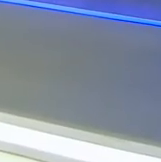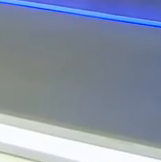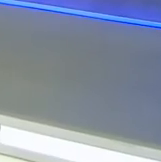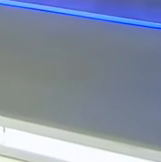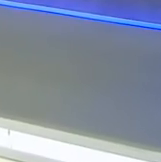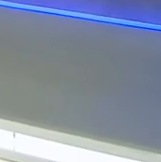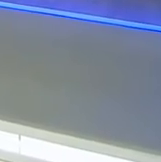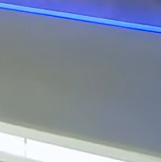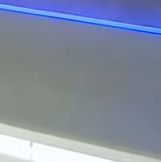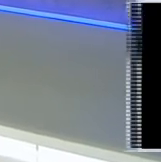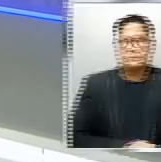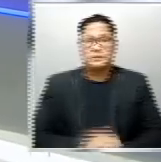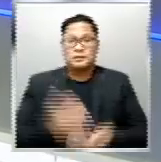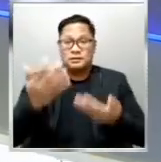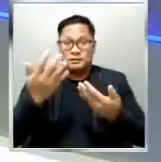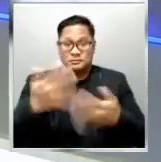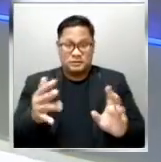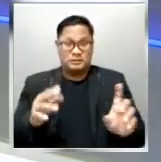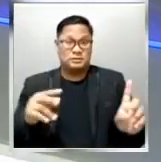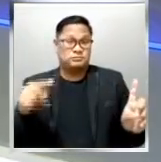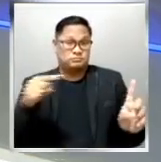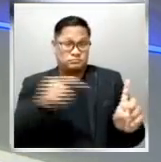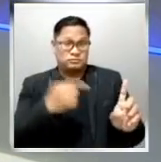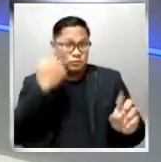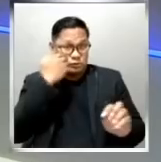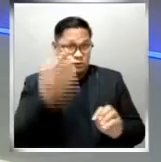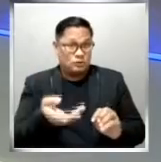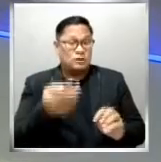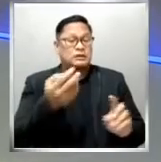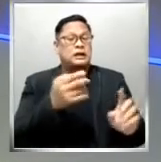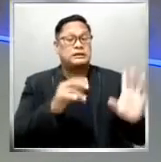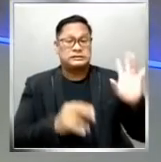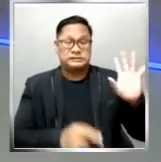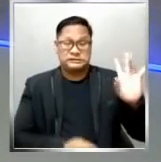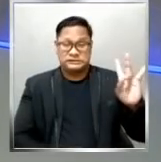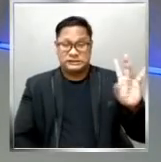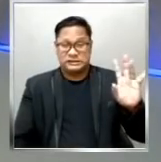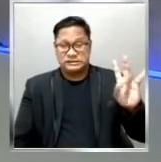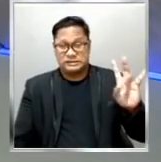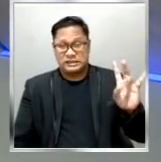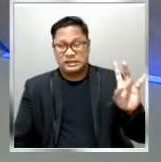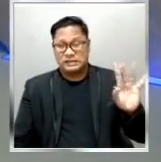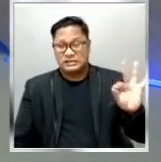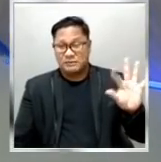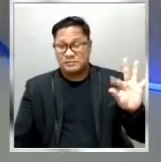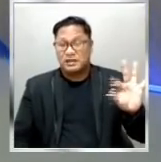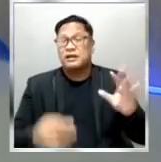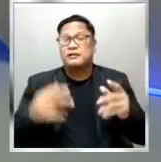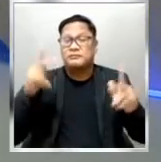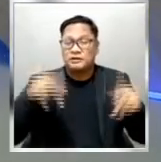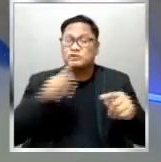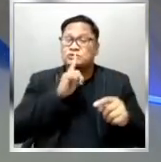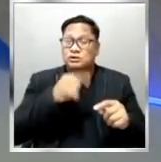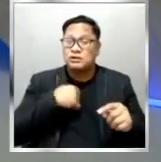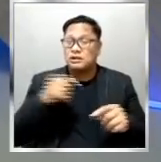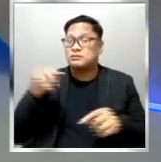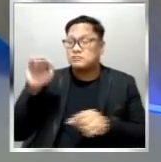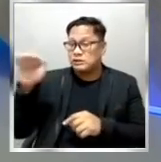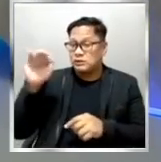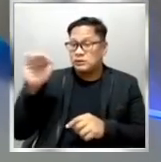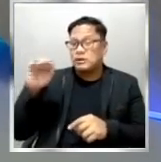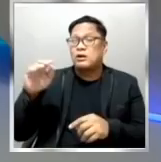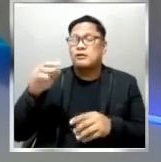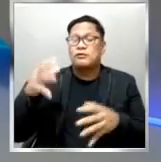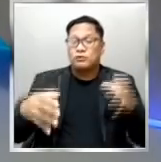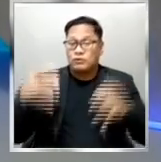Matapos ang madugong operasyon ng mga pulis na kinamatay ng 9 na tao sa Calabarzon nitong linggo, nanawagan na sa korte ang National Union of